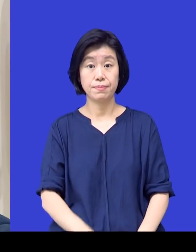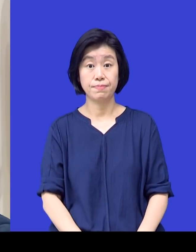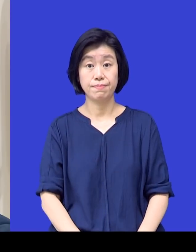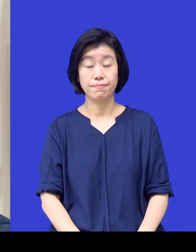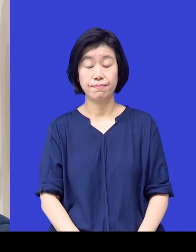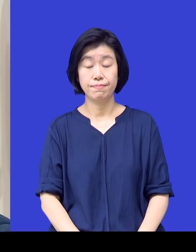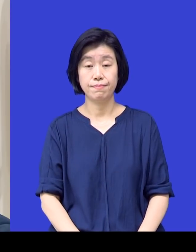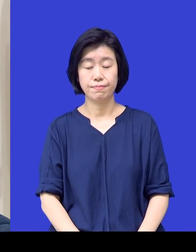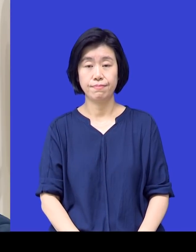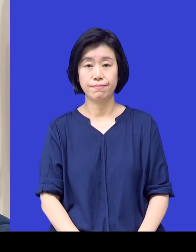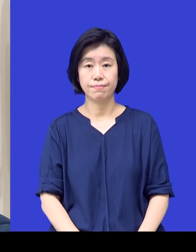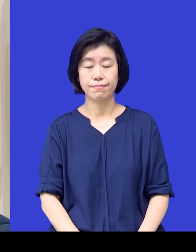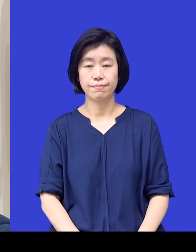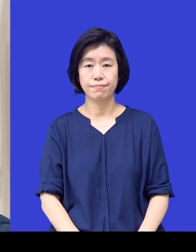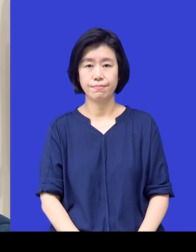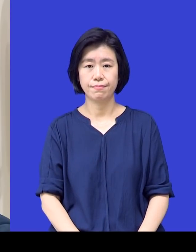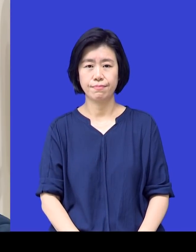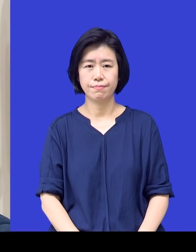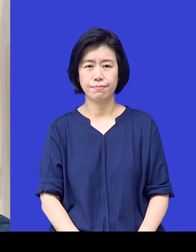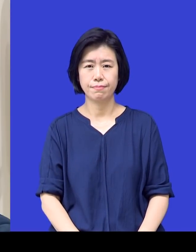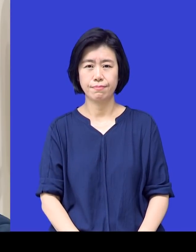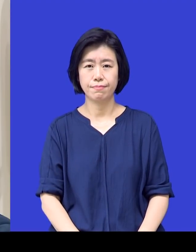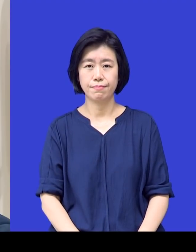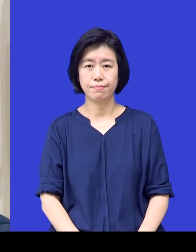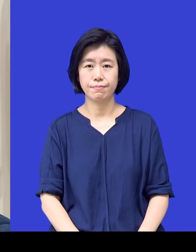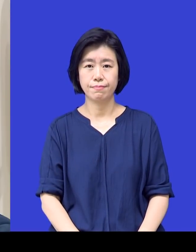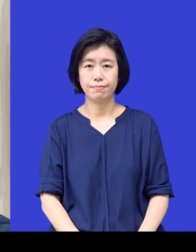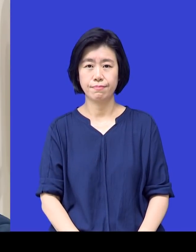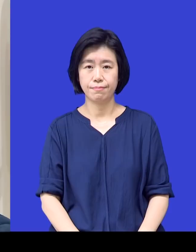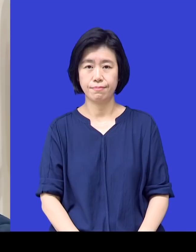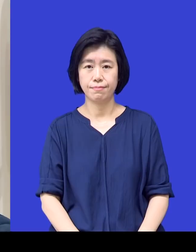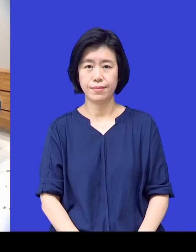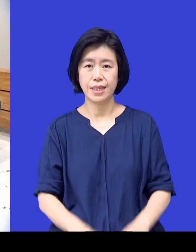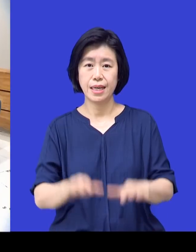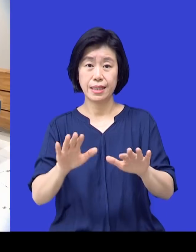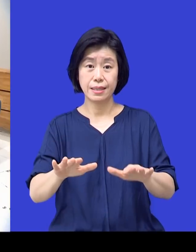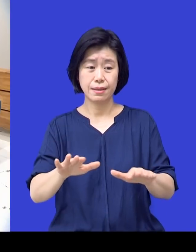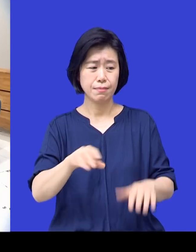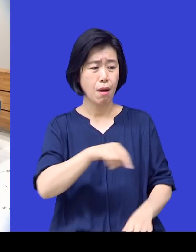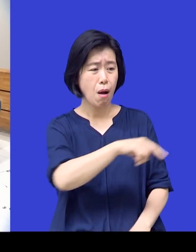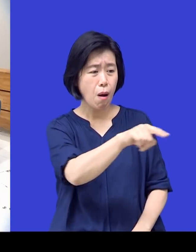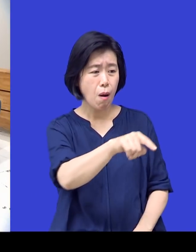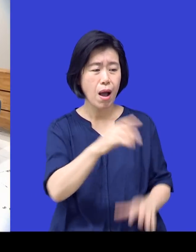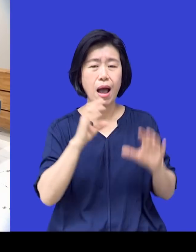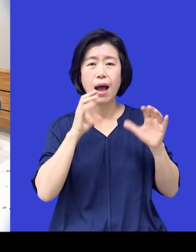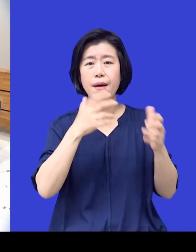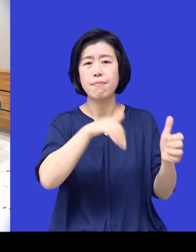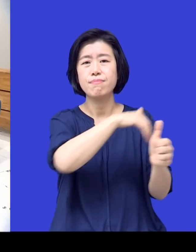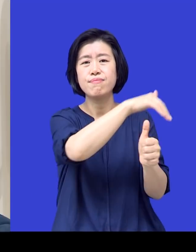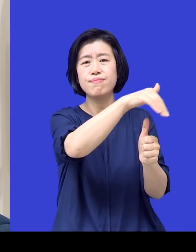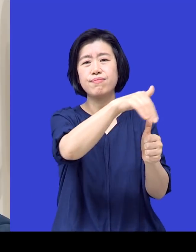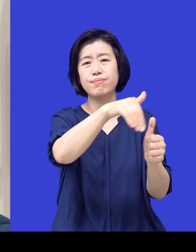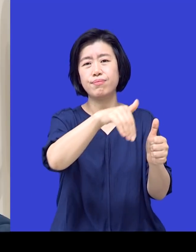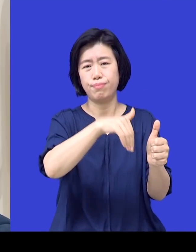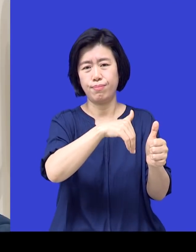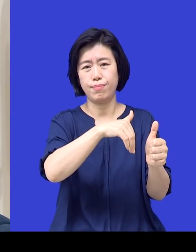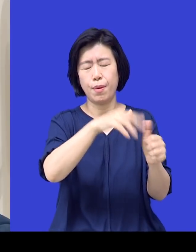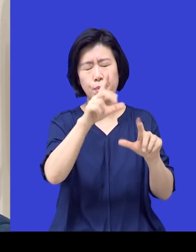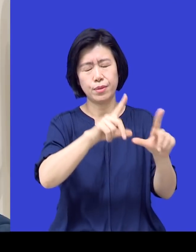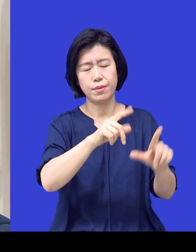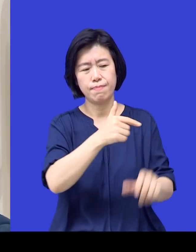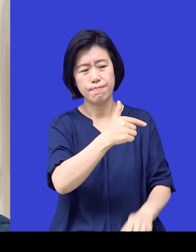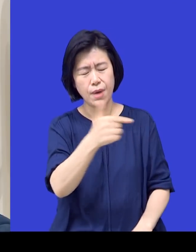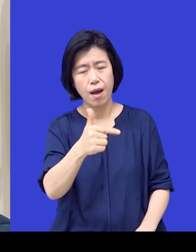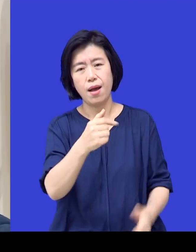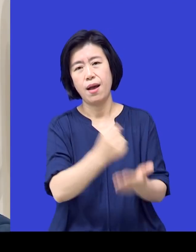마음을 돌이키시고 또 새로운 후원자님도 주시고 하지만 네. 지금 현지 상황인 것 같아요. 아, 그렇죠. 그렇죠. 지금 경제적으로